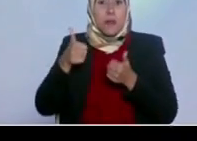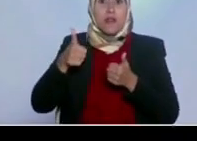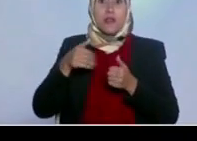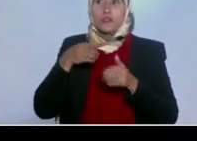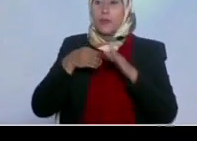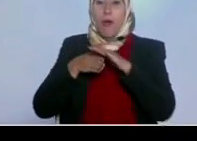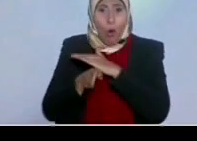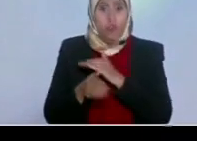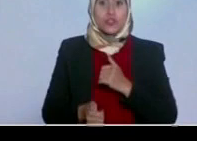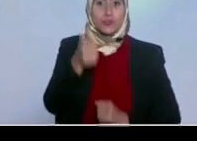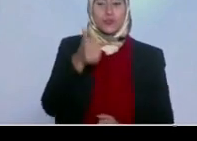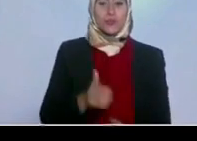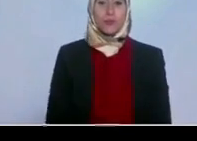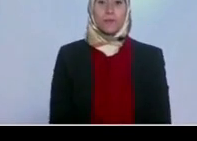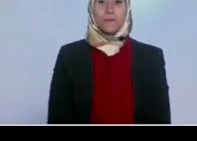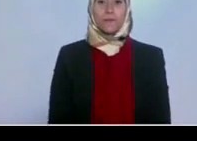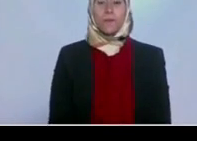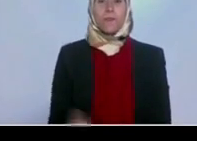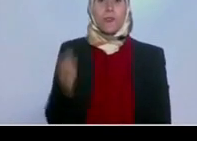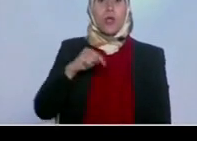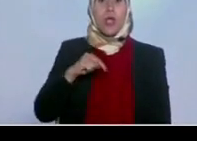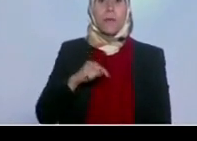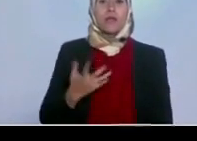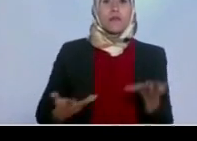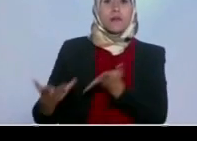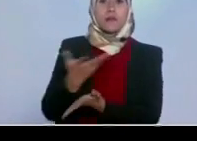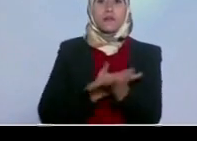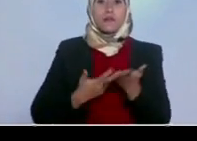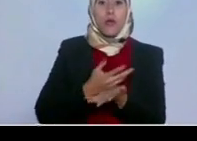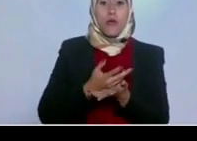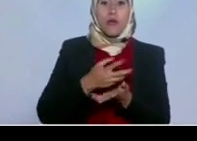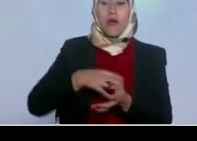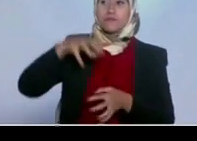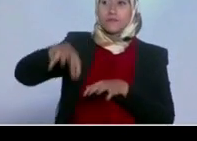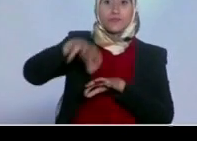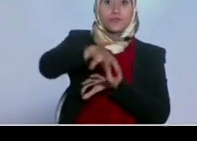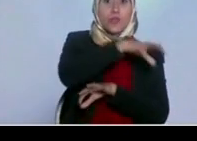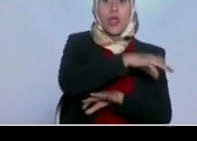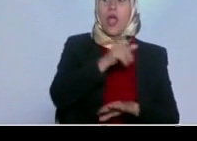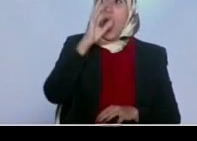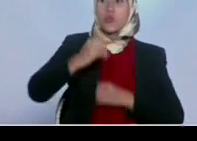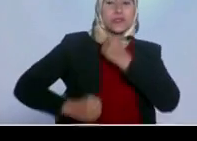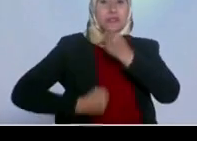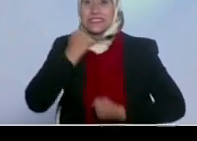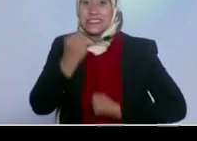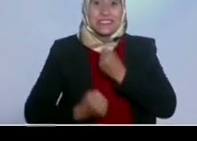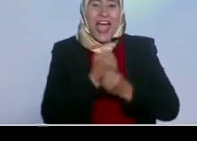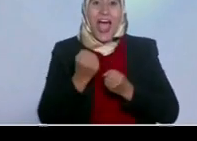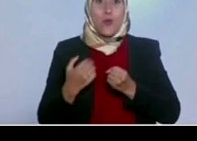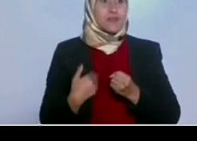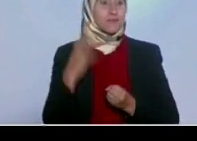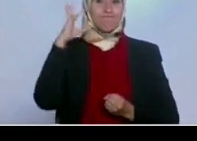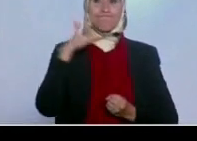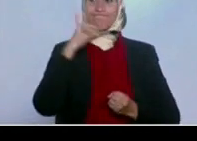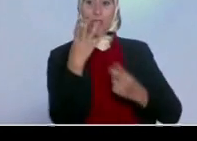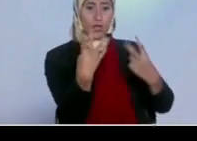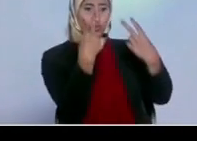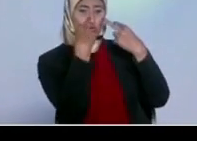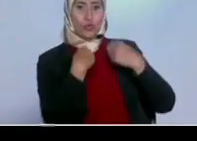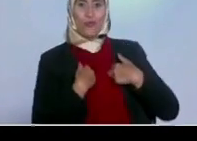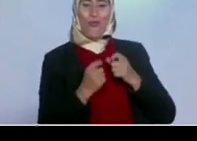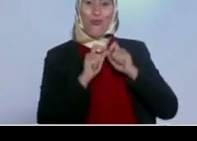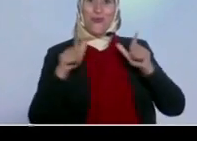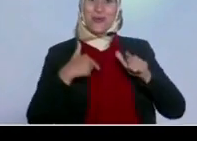المجال. وكل إدارة في الحي نجحت إنها تبرز عملها، تلبي طلبات الملف المؤشرات